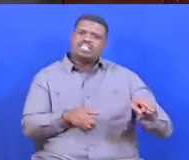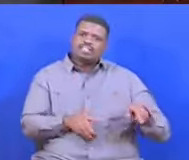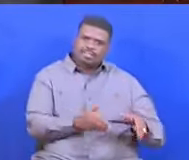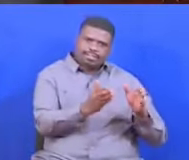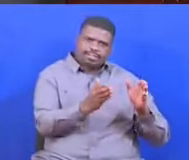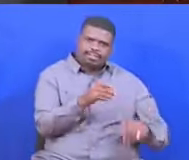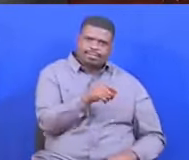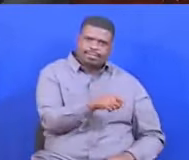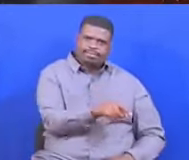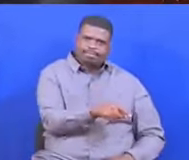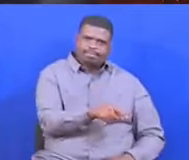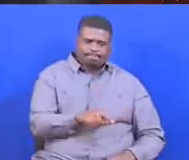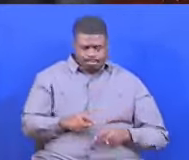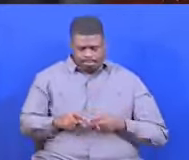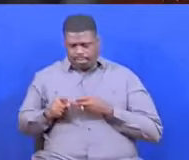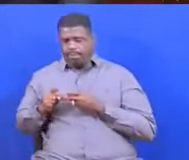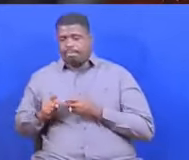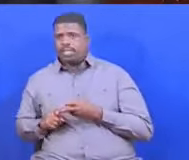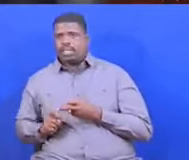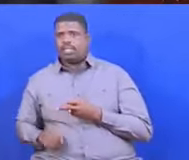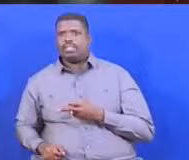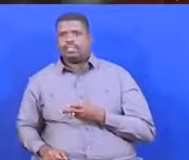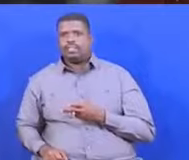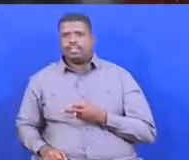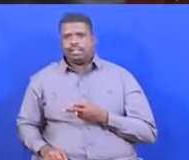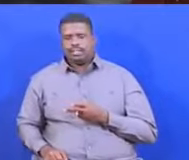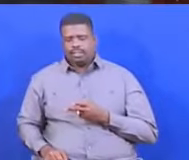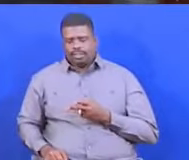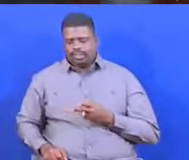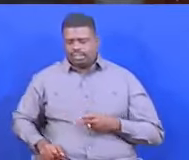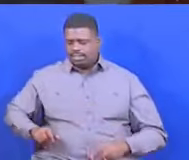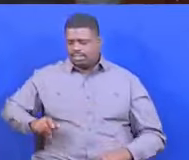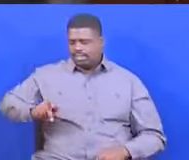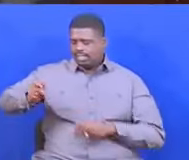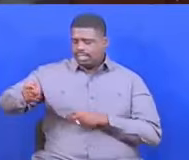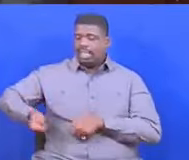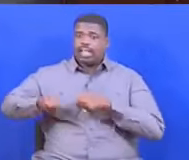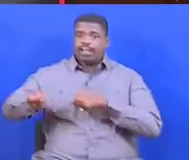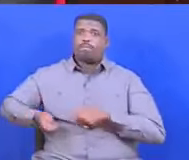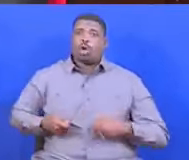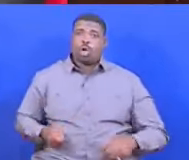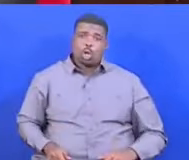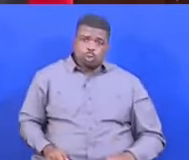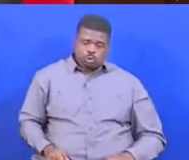Pili, mheshimiwa spika, sekta ya kilimo, sekta ya uzalishaji,